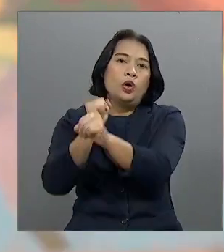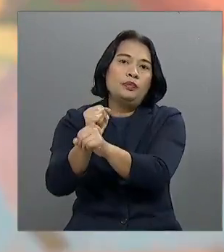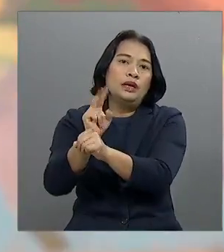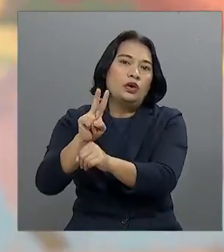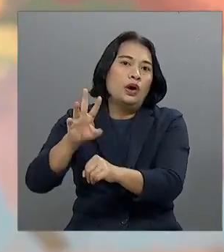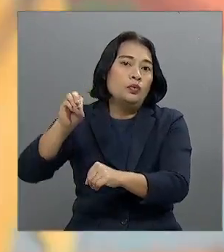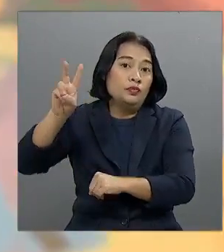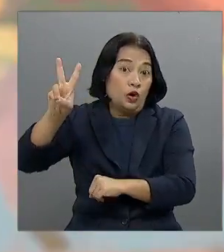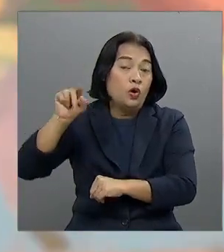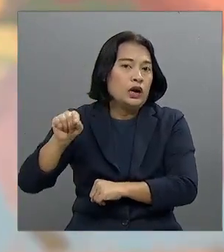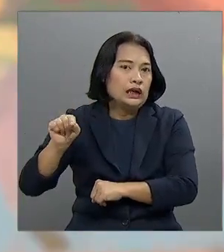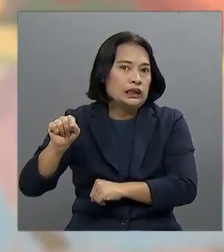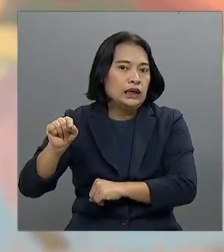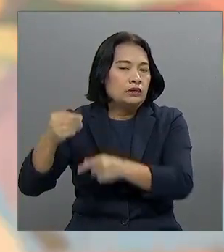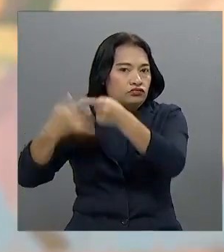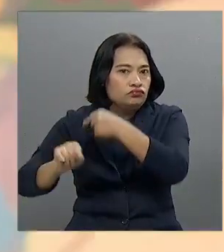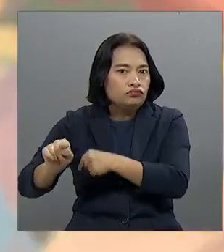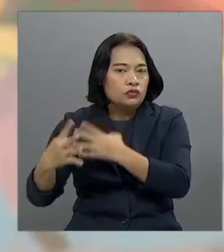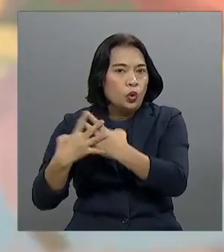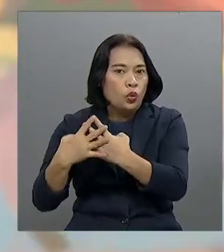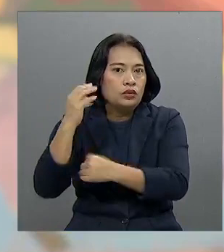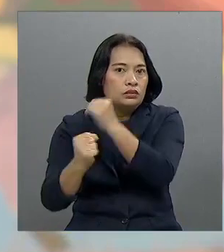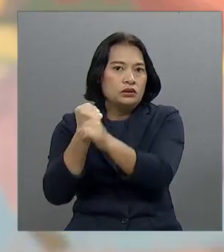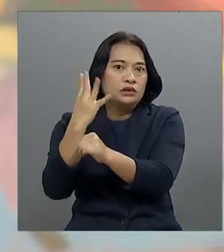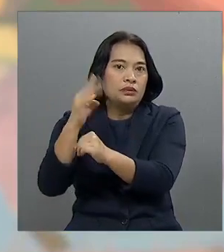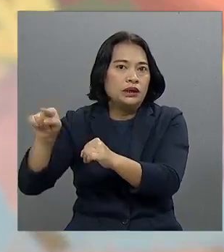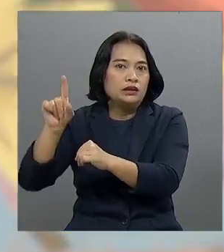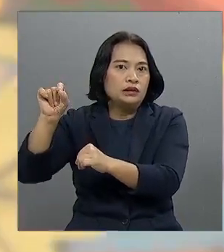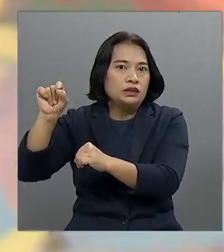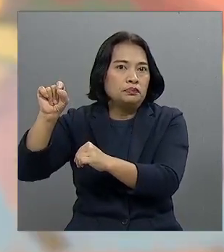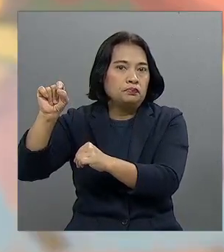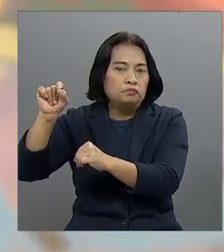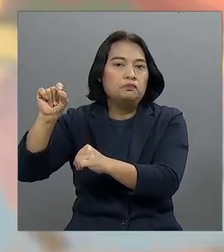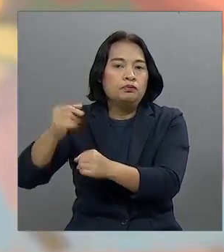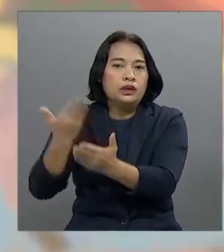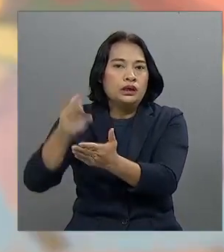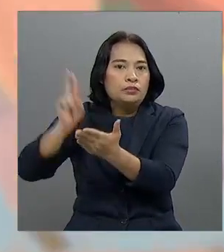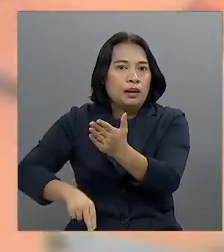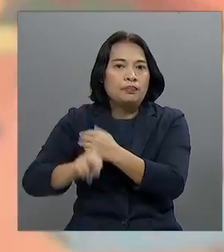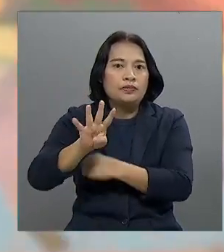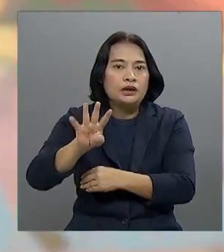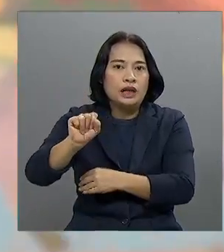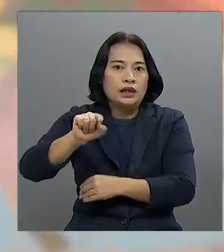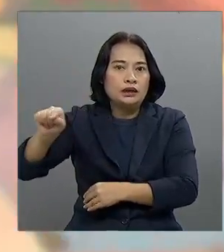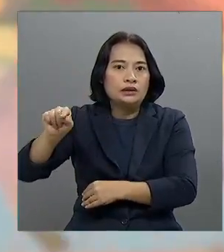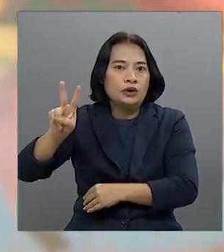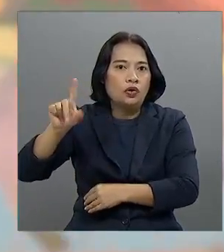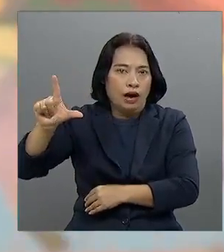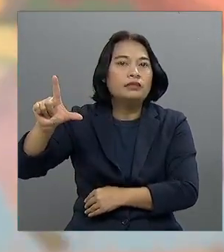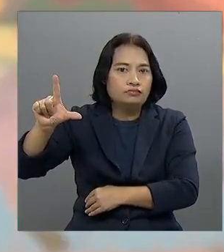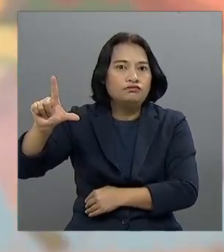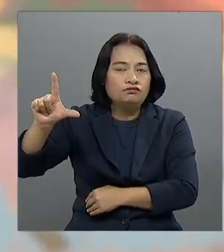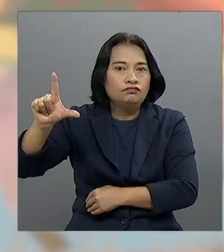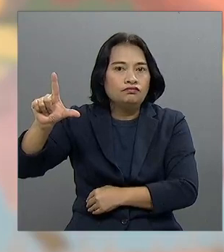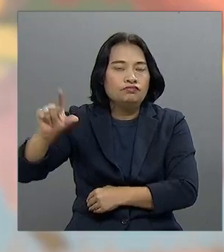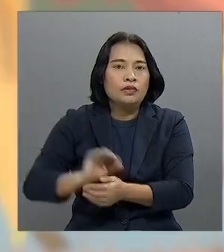ต้องระวังโทษจำคุกั้งแต่ 4 ปี ถึง 20 ปีหรอปรับั้งแต่ 4 แนาท ถึง 2 ล้านบาทหรอั้